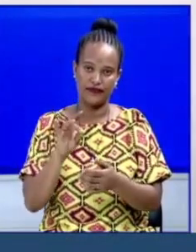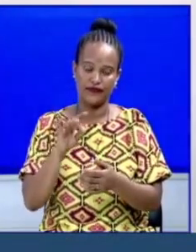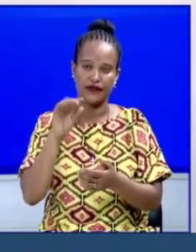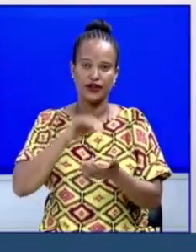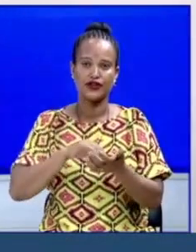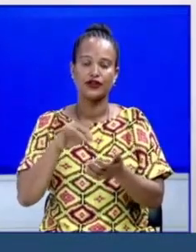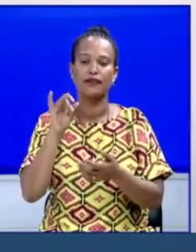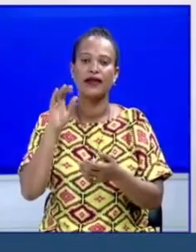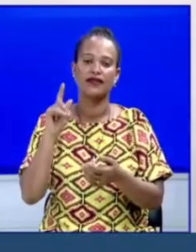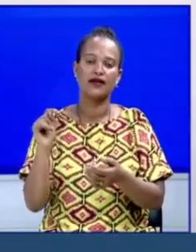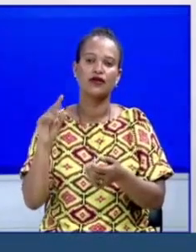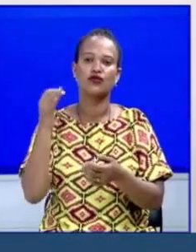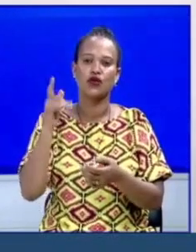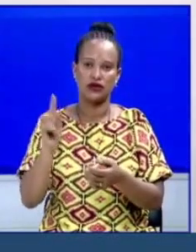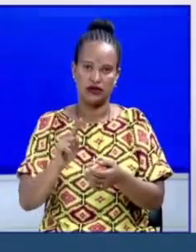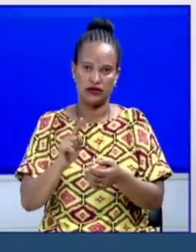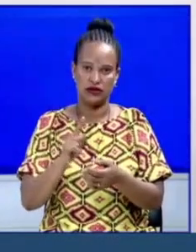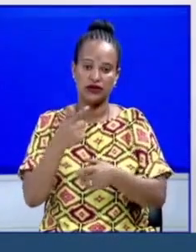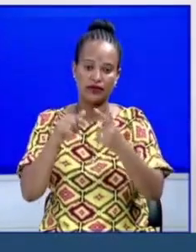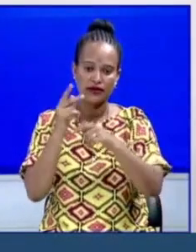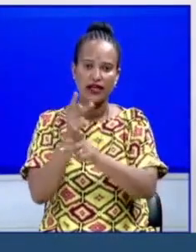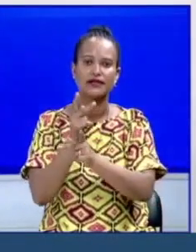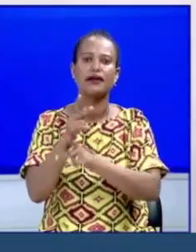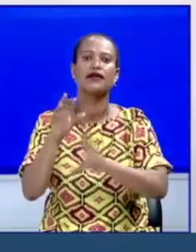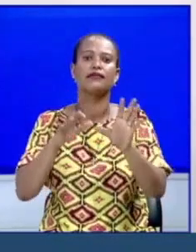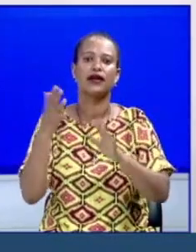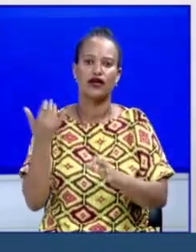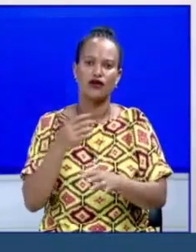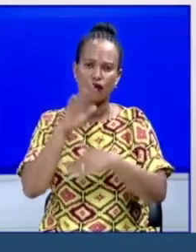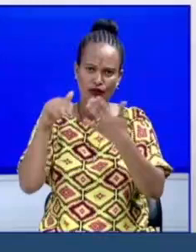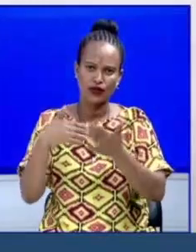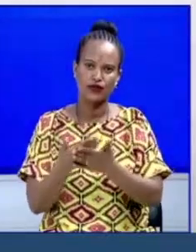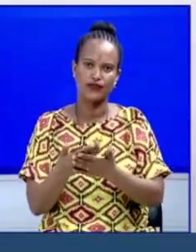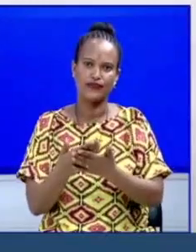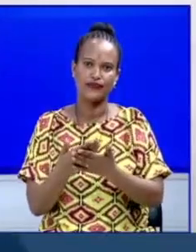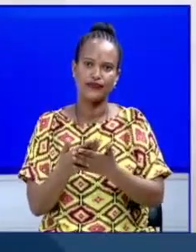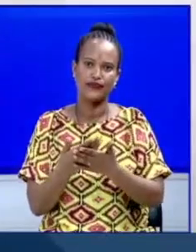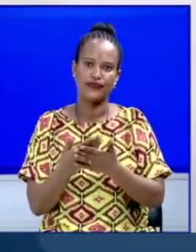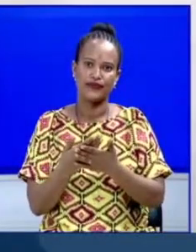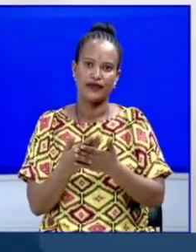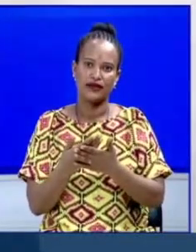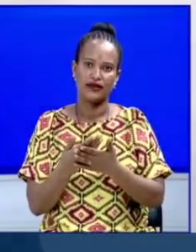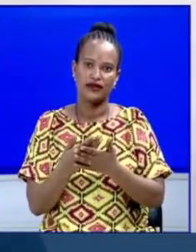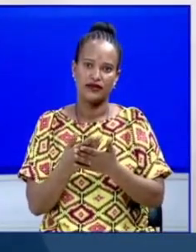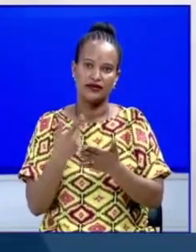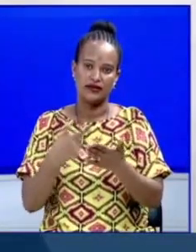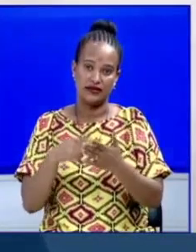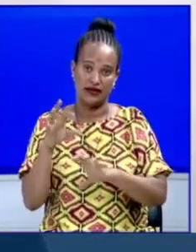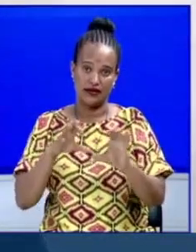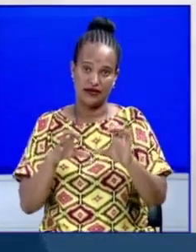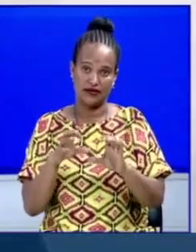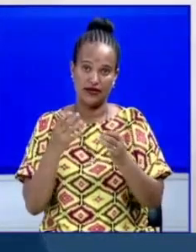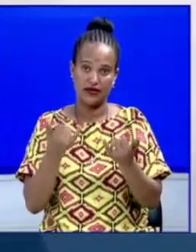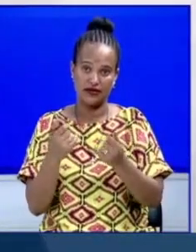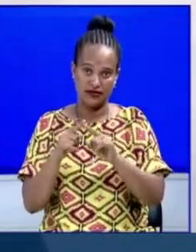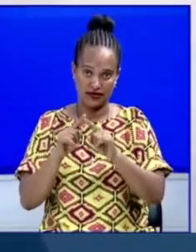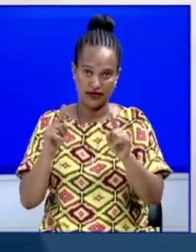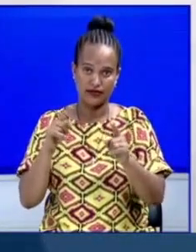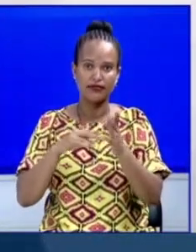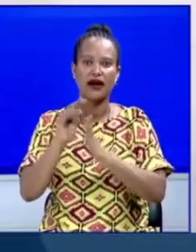558,000 ሜትሪክ ቶን ክመፅእ ኤክስፔክት ይግበር ነይሩ። ኩሎም ሰብኣዊ ሓገዛት ካቲትና ሕዚ ግን ኣብ